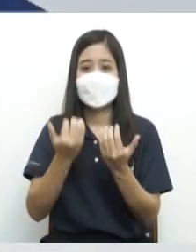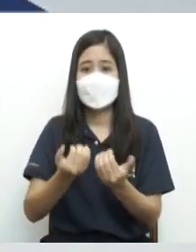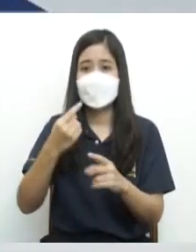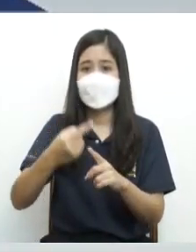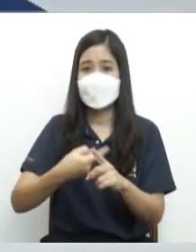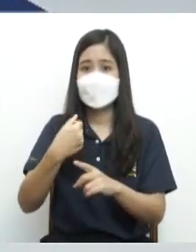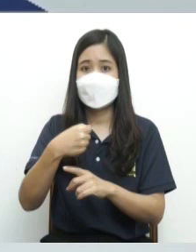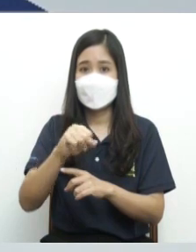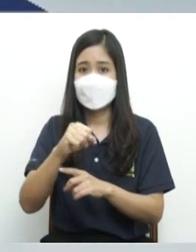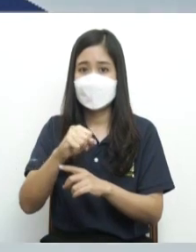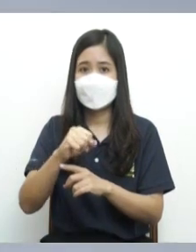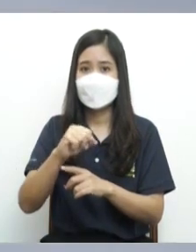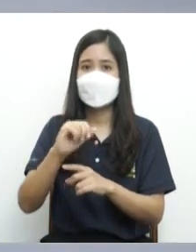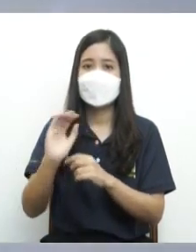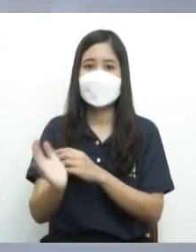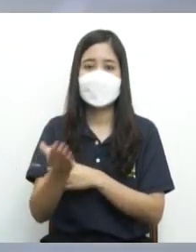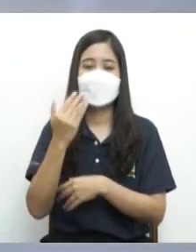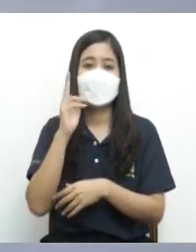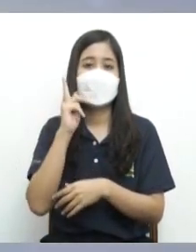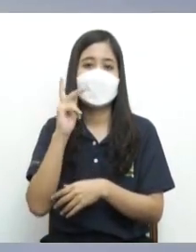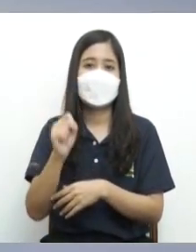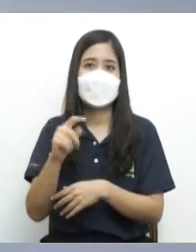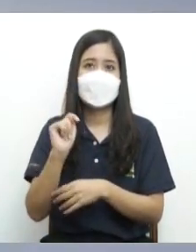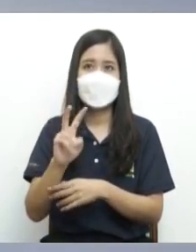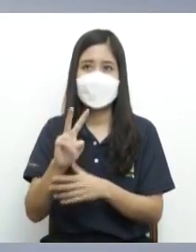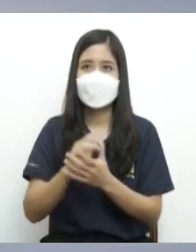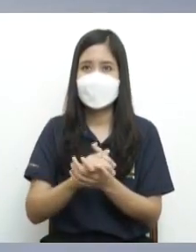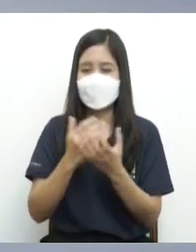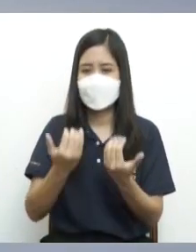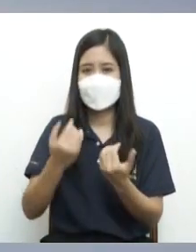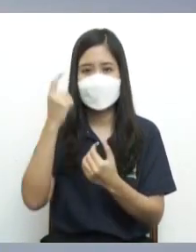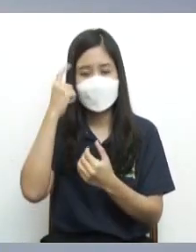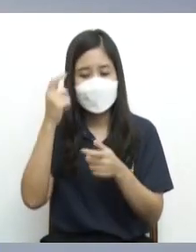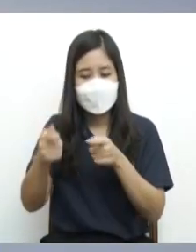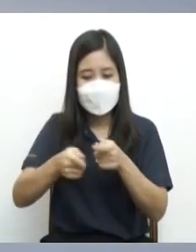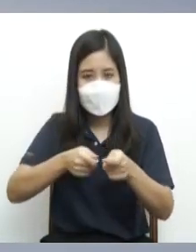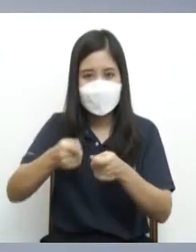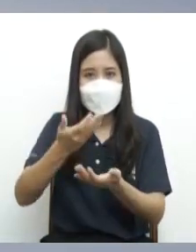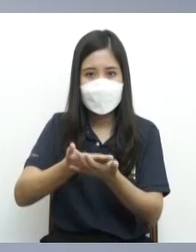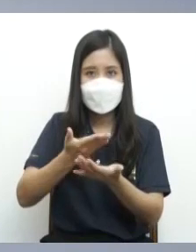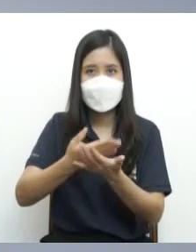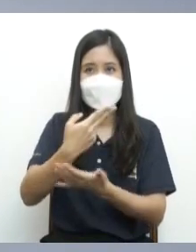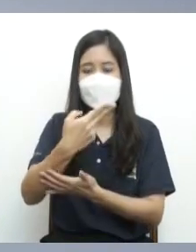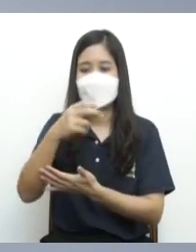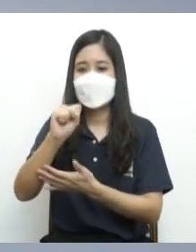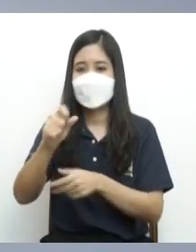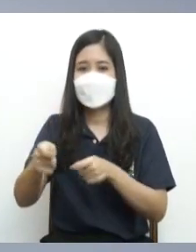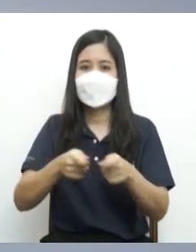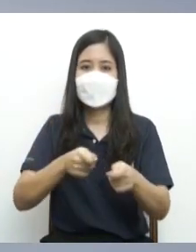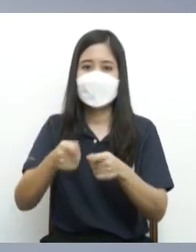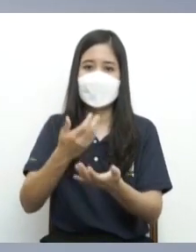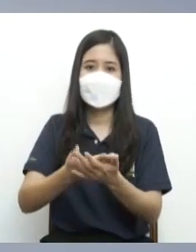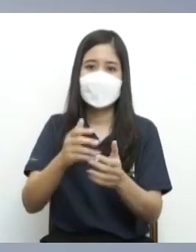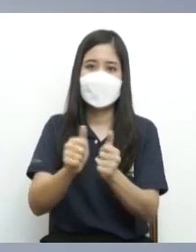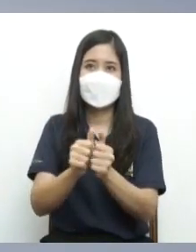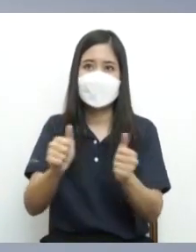การพุธเช้าข่าวสพท.การให้ความรู้ด้านการเงินในหลักสูตรบริหารเงินดีชีวีมีสุขเสริม